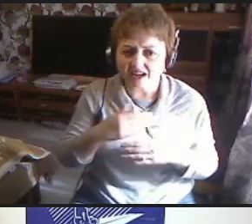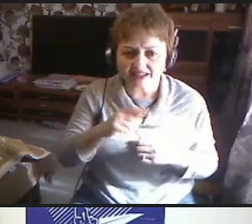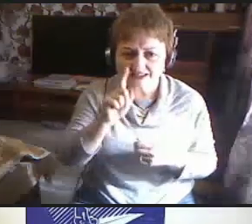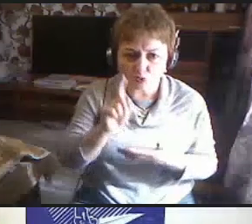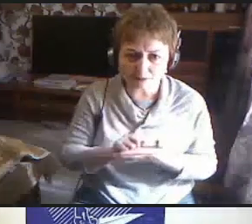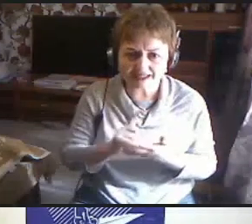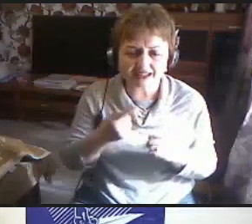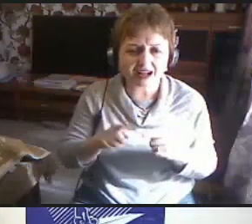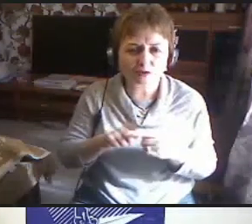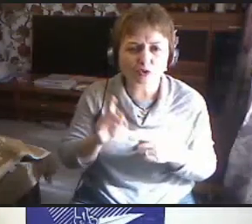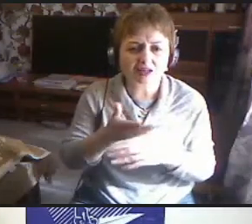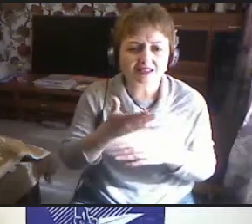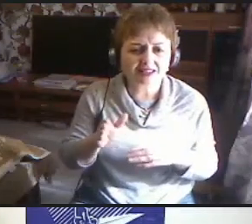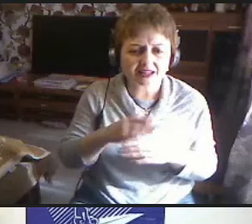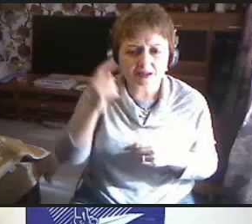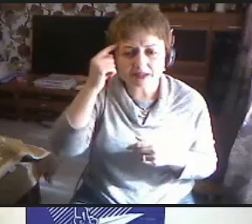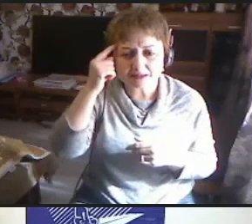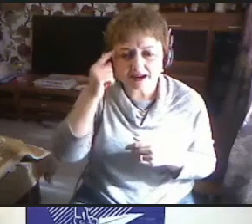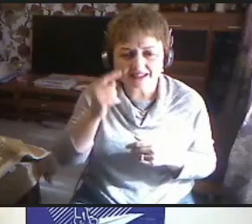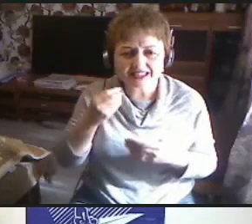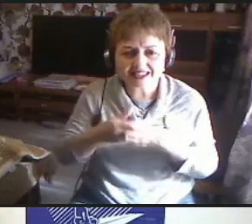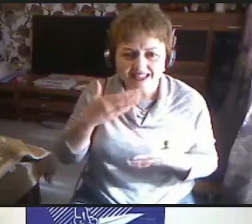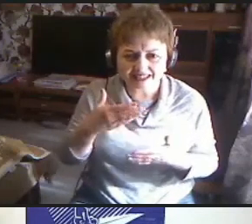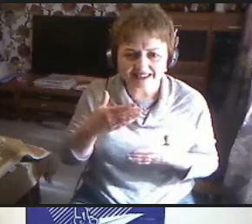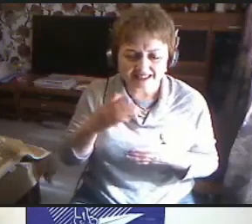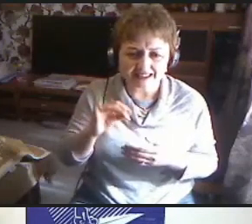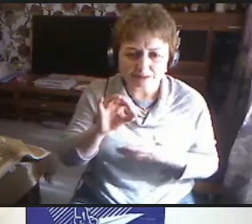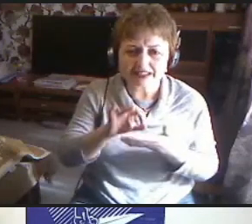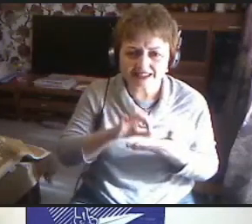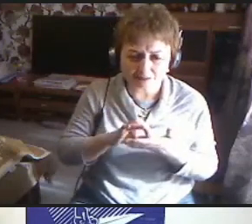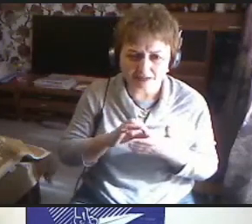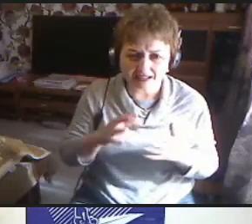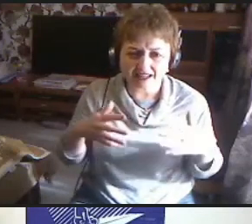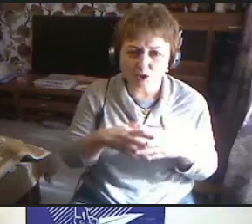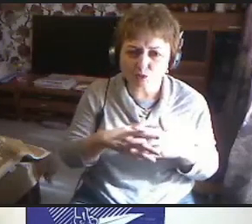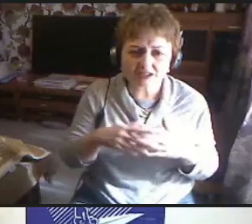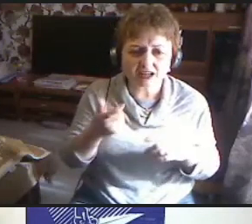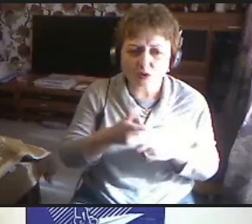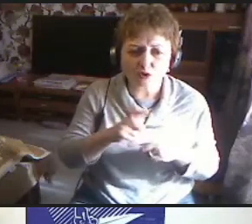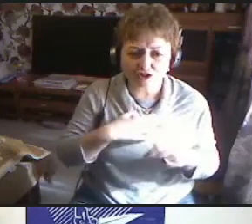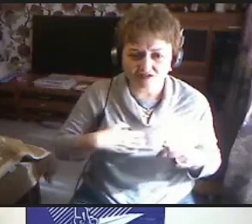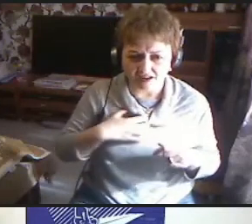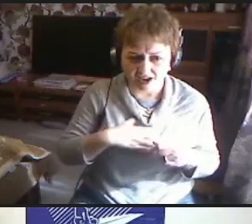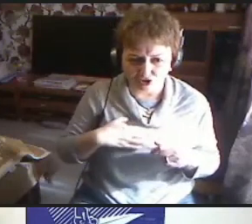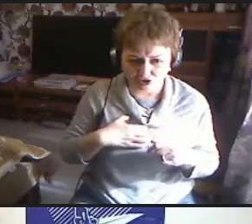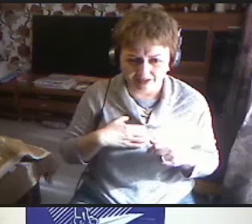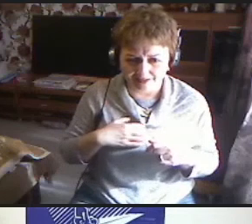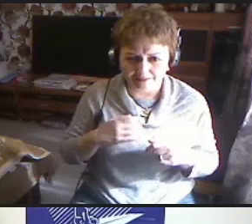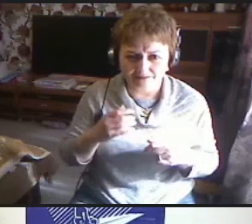обязательно, которая разделяет и понимает ценности и принципы инклюзии. Это очень важно. То